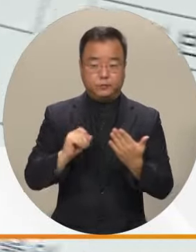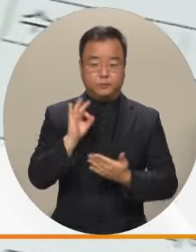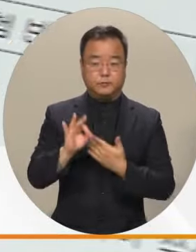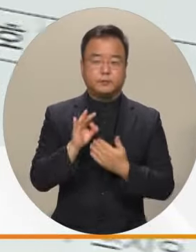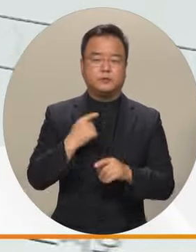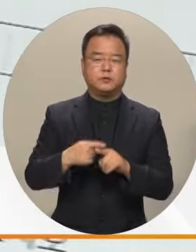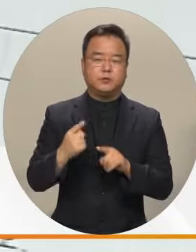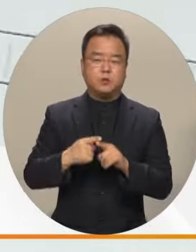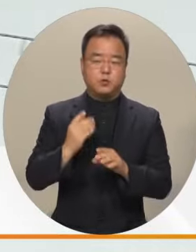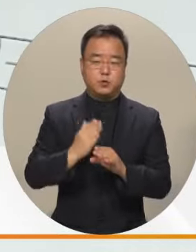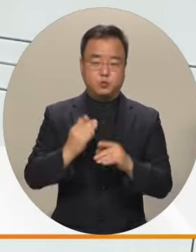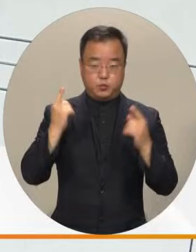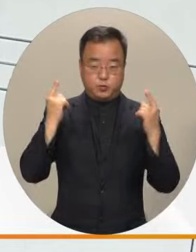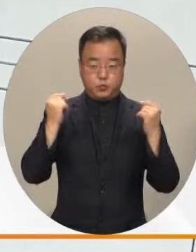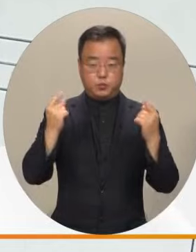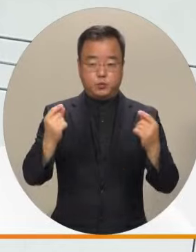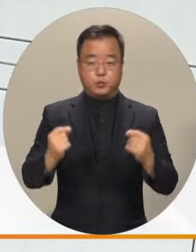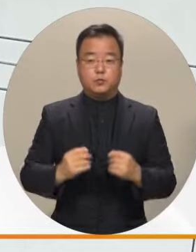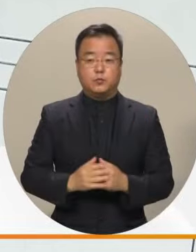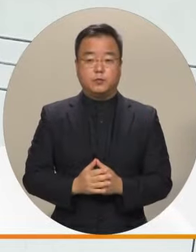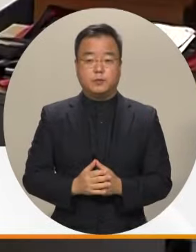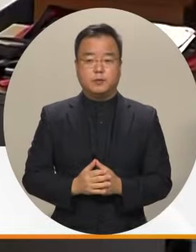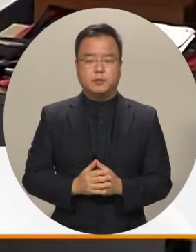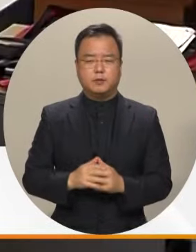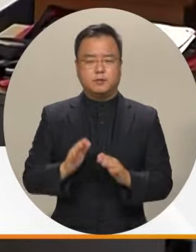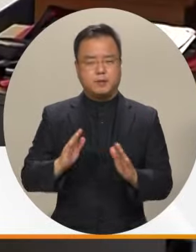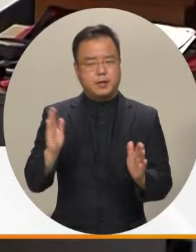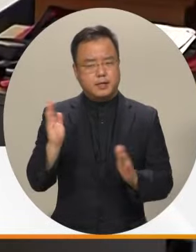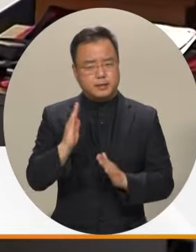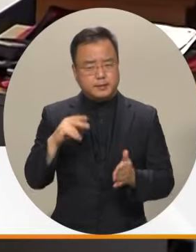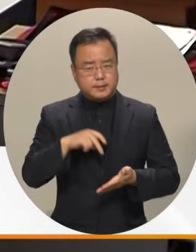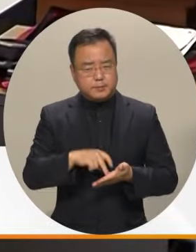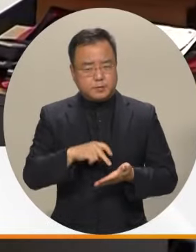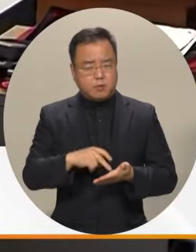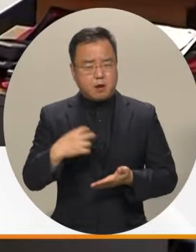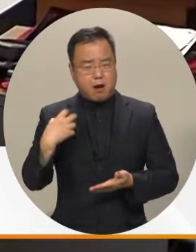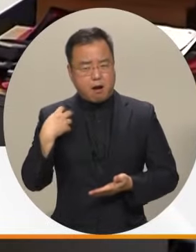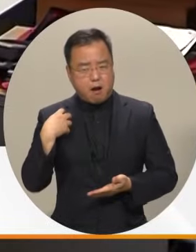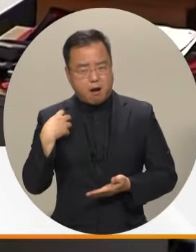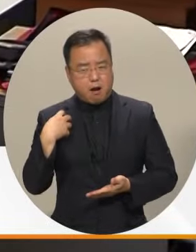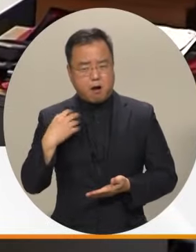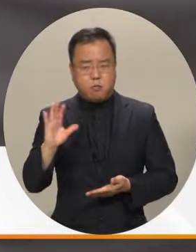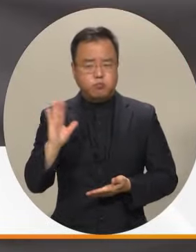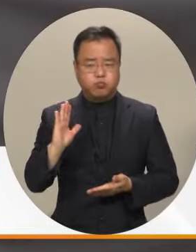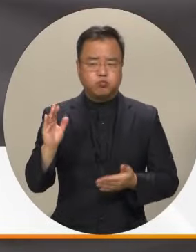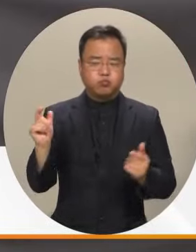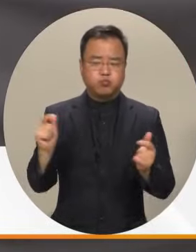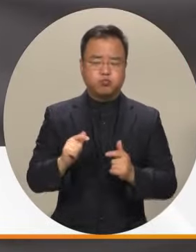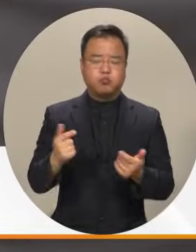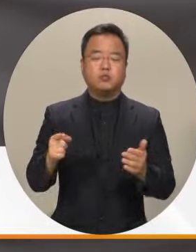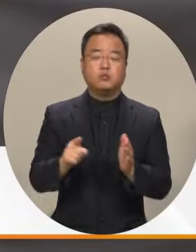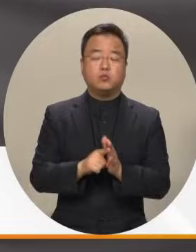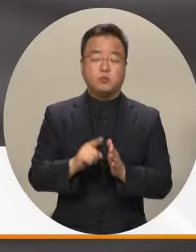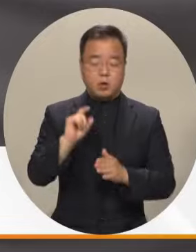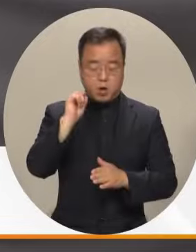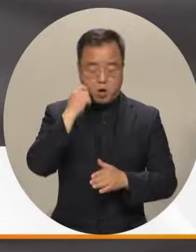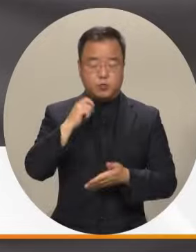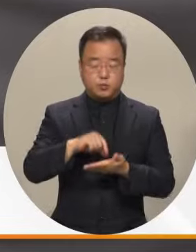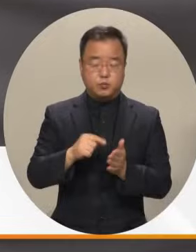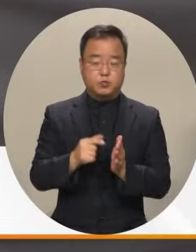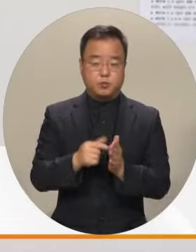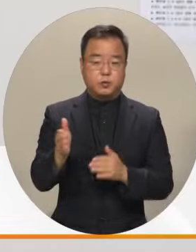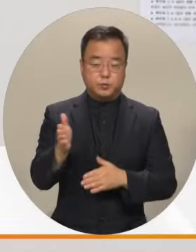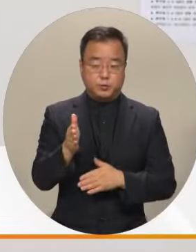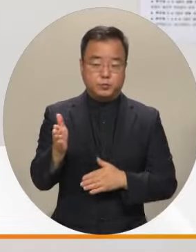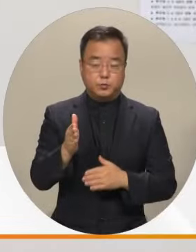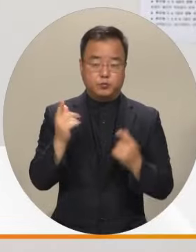평가에서도 이어졌습니다 다만 수험생들의 부담을 줄이기 위해 적정 난이도를 유지하려고 노력했다는